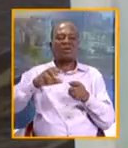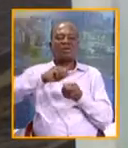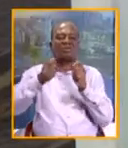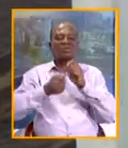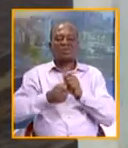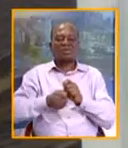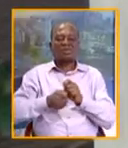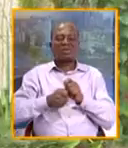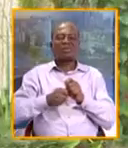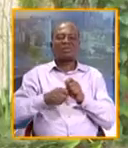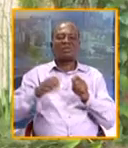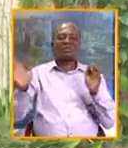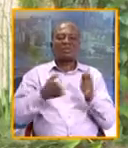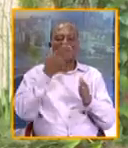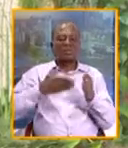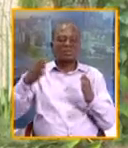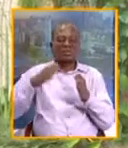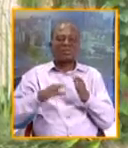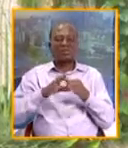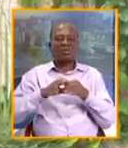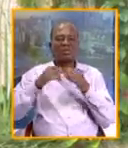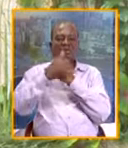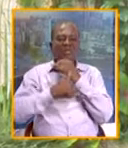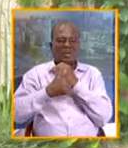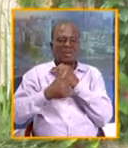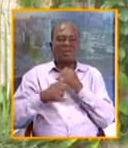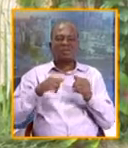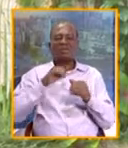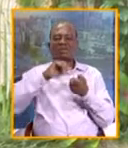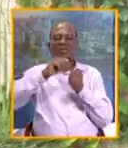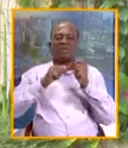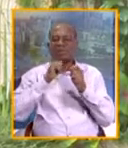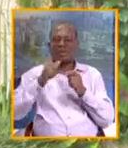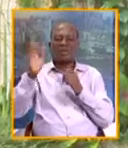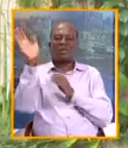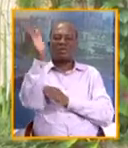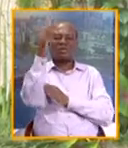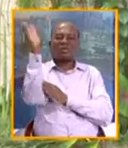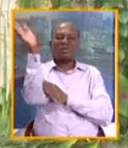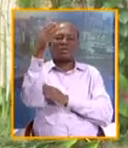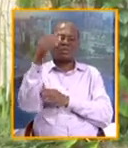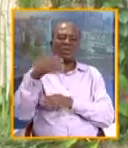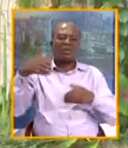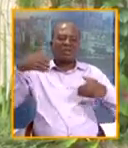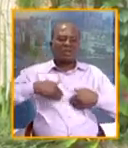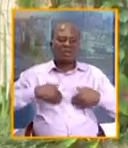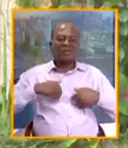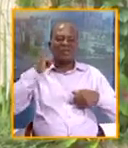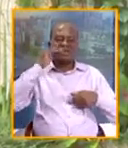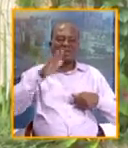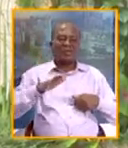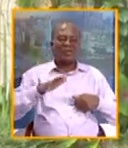le drapeau donc c'est le rassemblement des uns des autres des vieux des jeunes des femmes